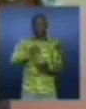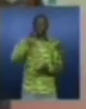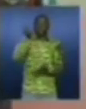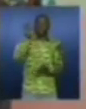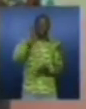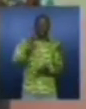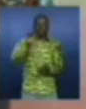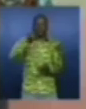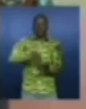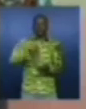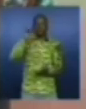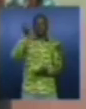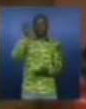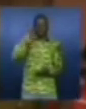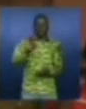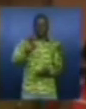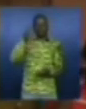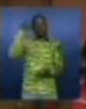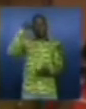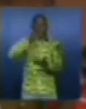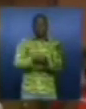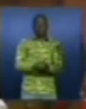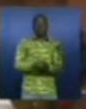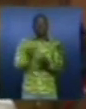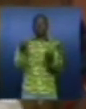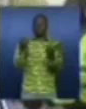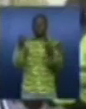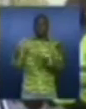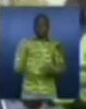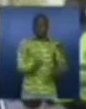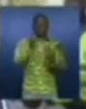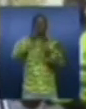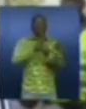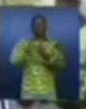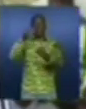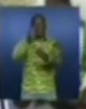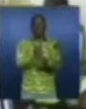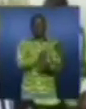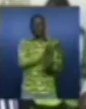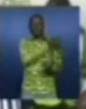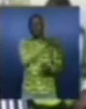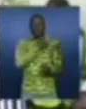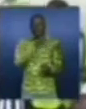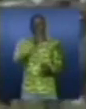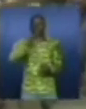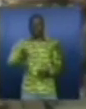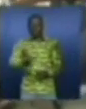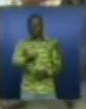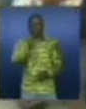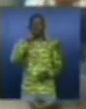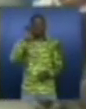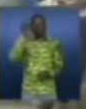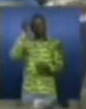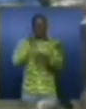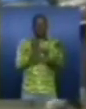2017-2018. À l'occasion, de nombreux engagements ont été pris et pour leur réalisation, une mobilisation